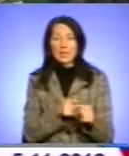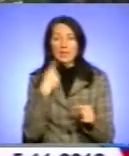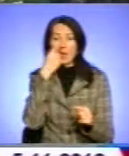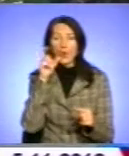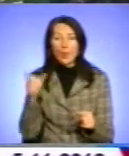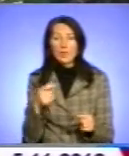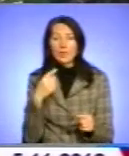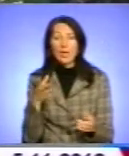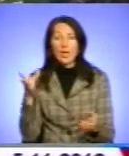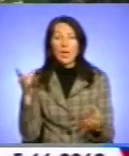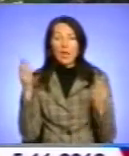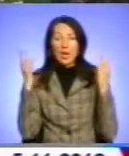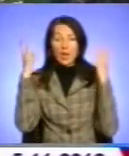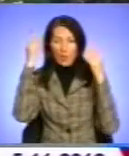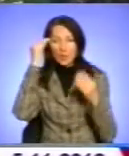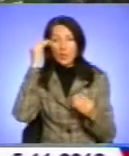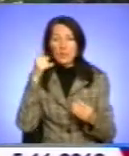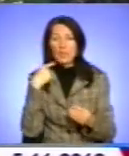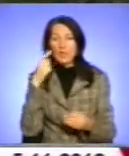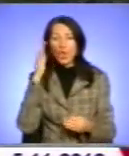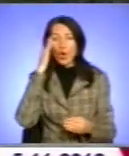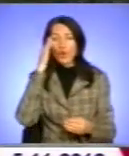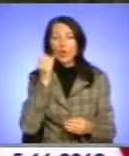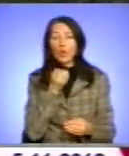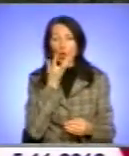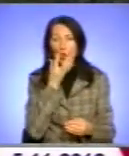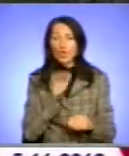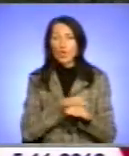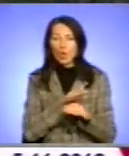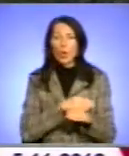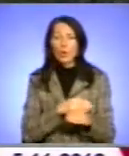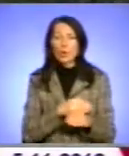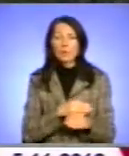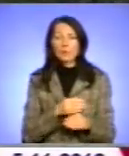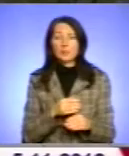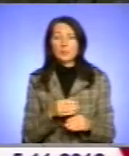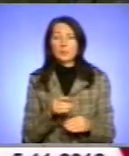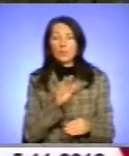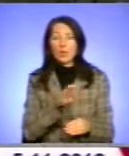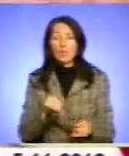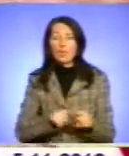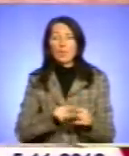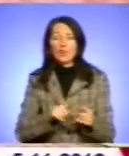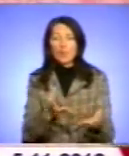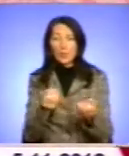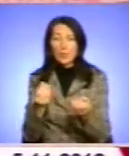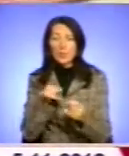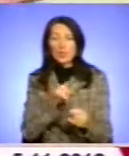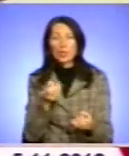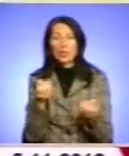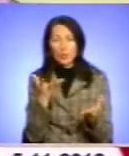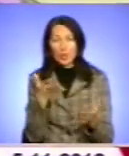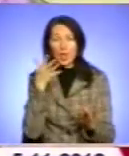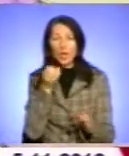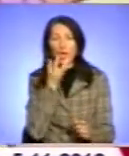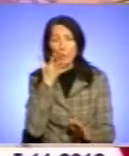її голові позитивні, добрі образи. Ольга Дроздовська каже, діти швидко сприймають те, що просте і добре зрозуміле.